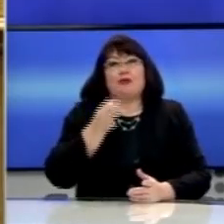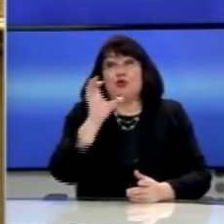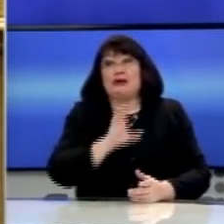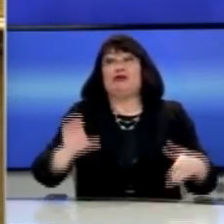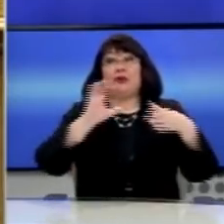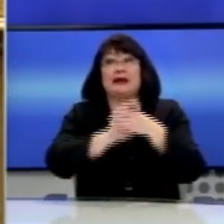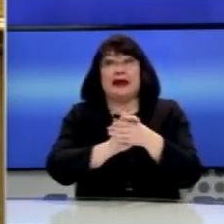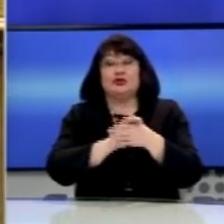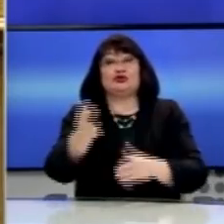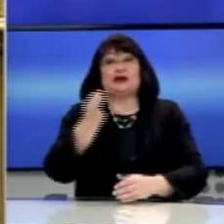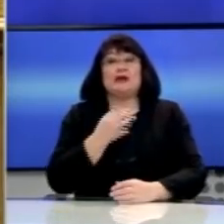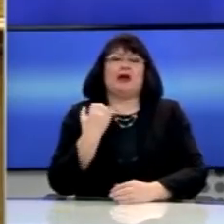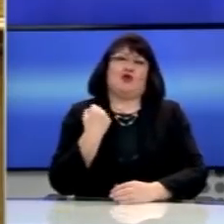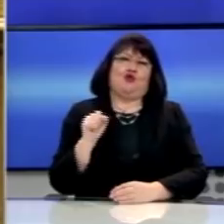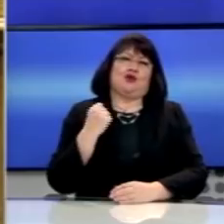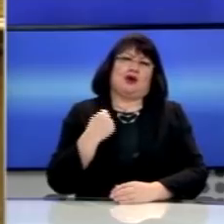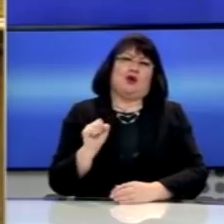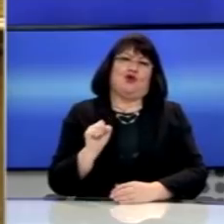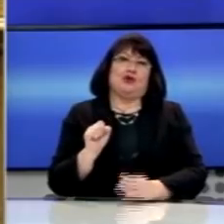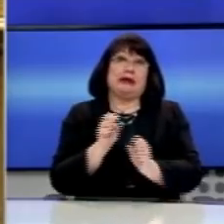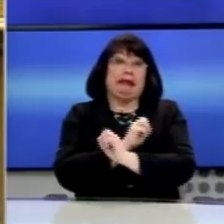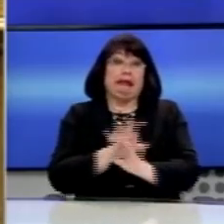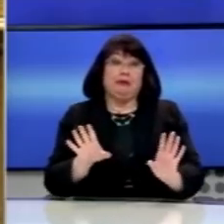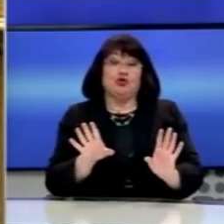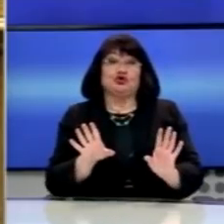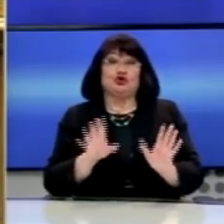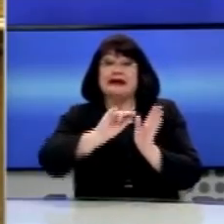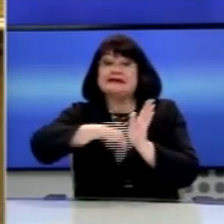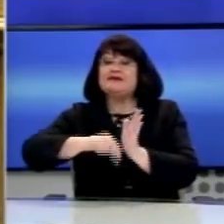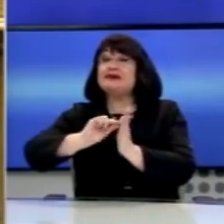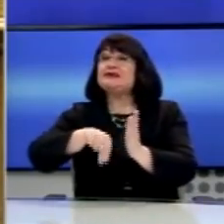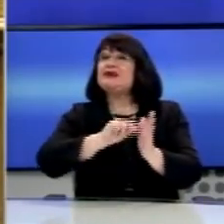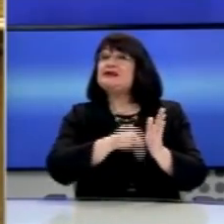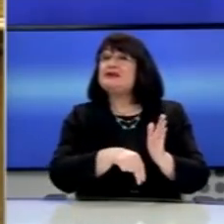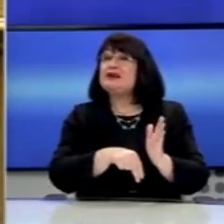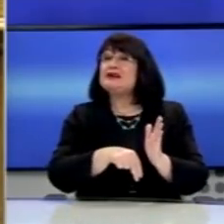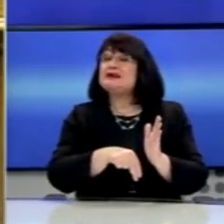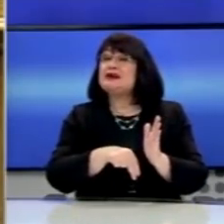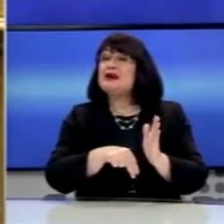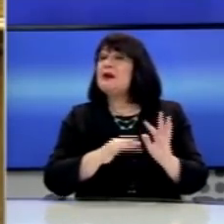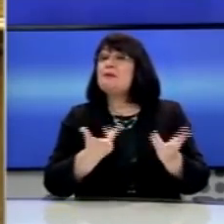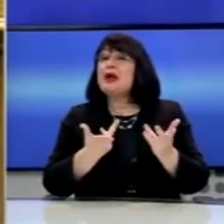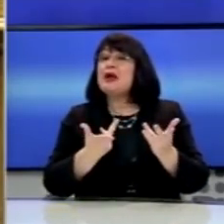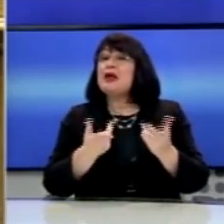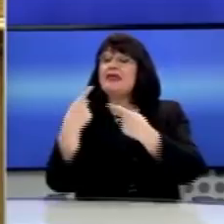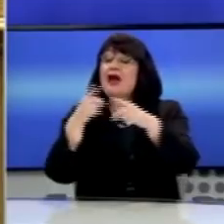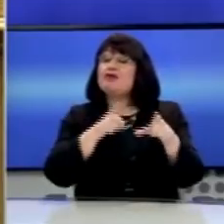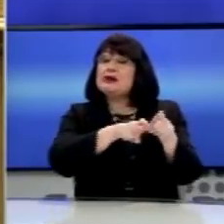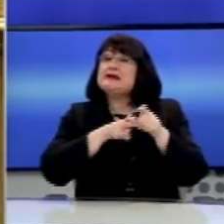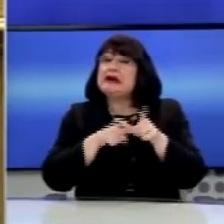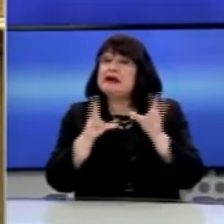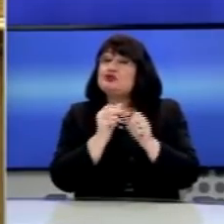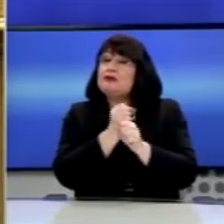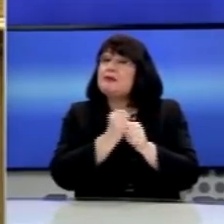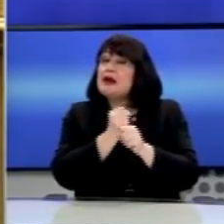Κομισιόν αρνείται να δώσει στη δημοσιότητα τις συμβάσεις που έχει υπογράψει με τις διάφορες